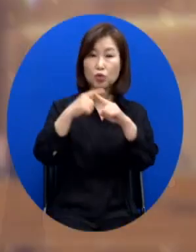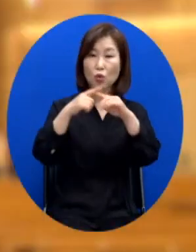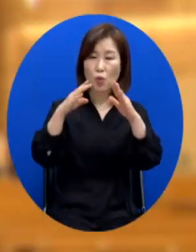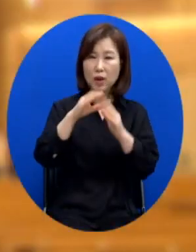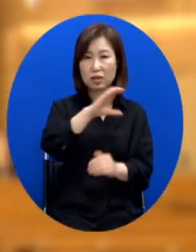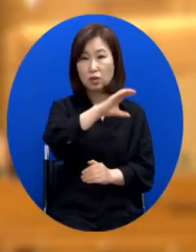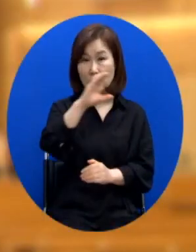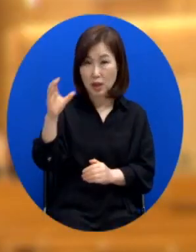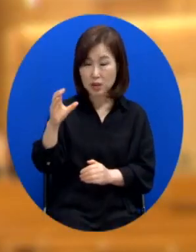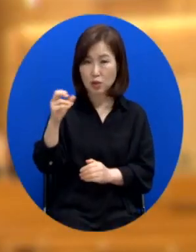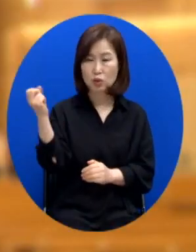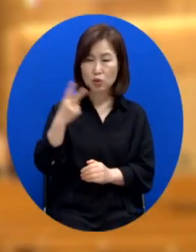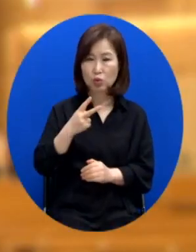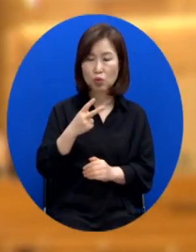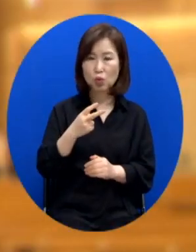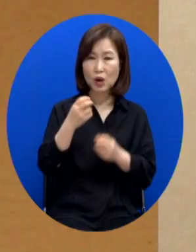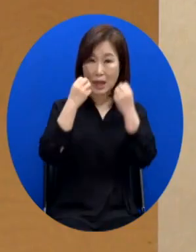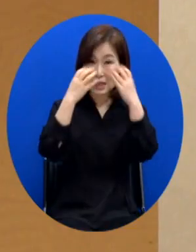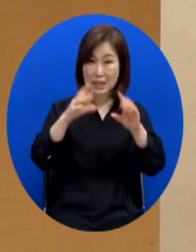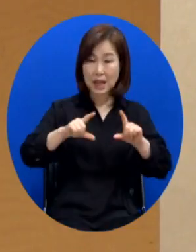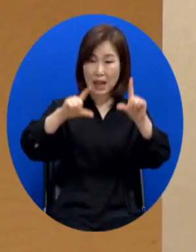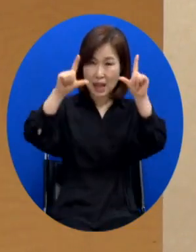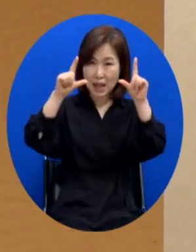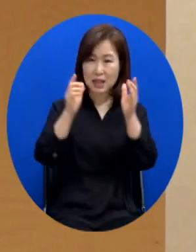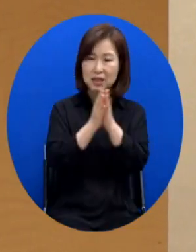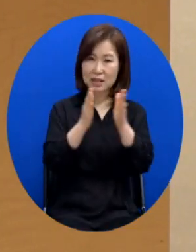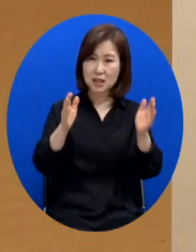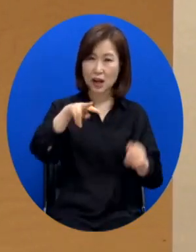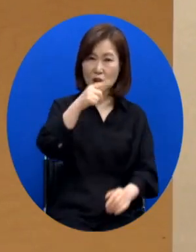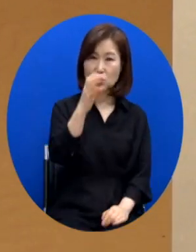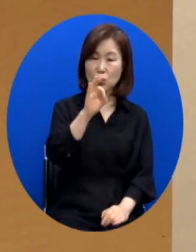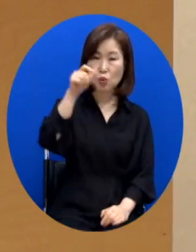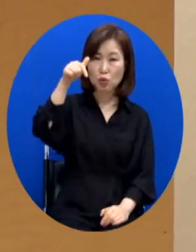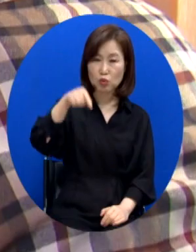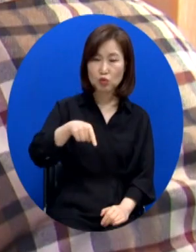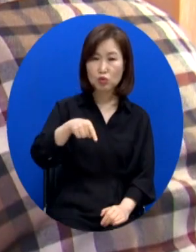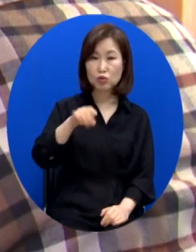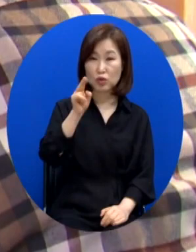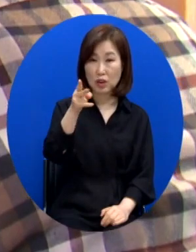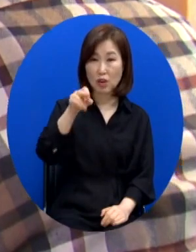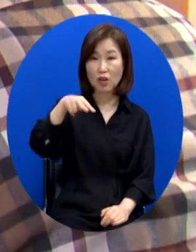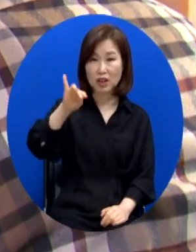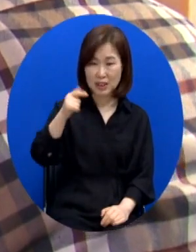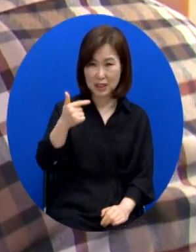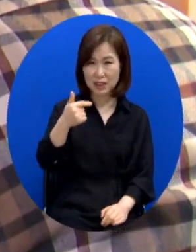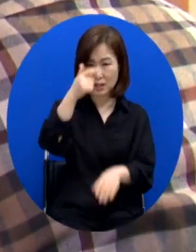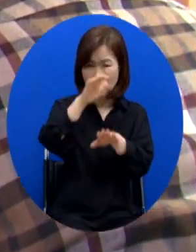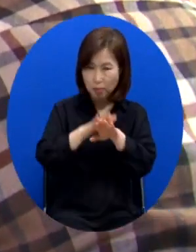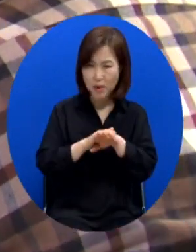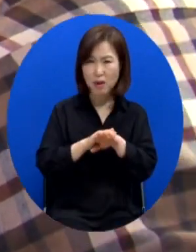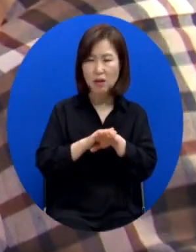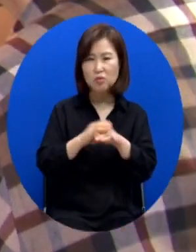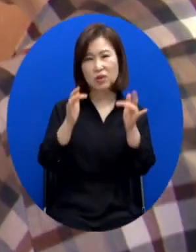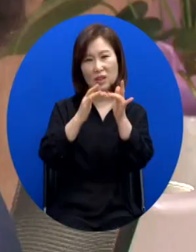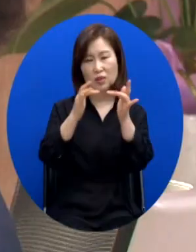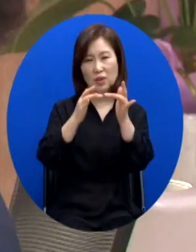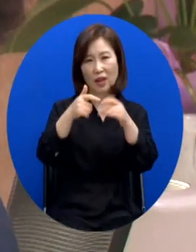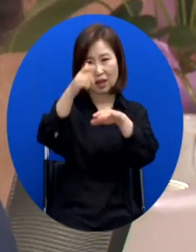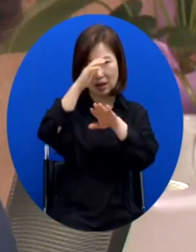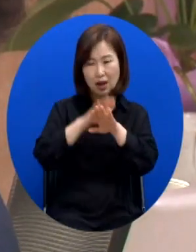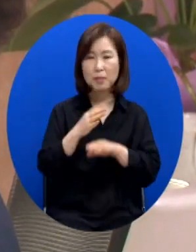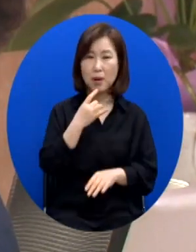성탄절에 이어서 새해를 시작하는 송구영신 예배도 비대면으로 드려야 하는 상황입니다. 네. 성도들로 북적이던 교회는